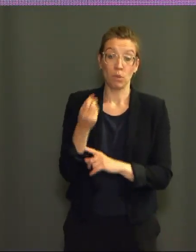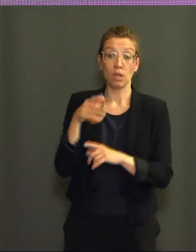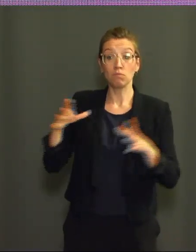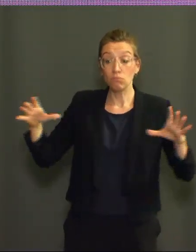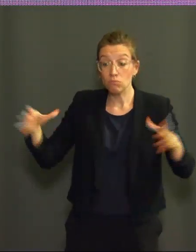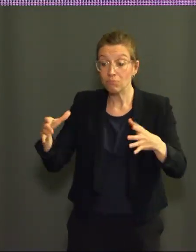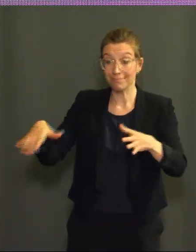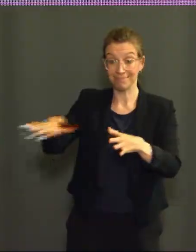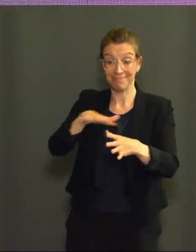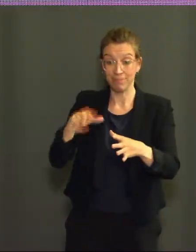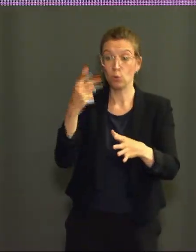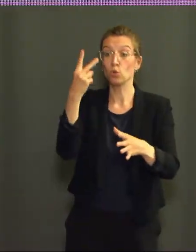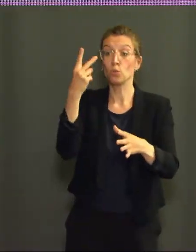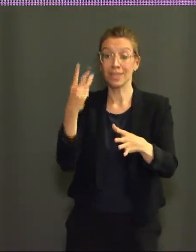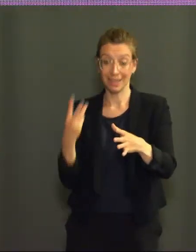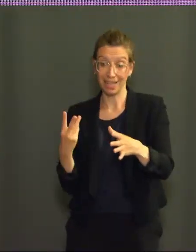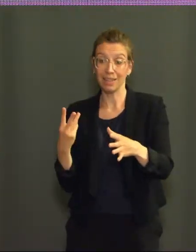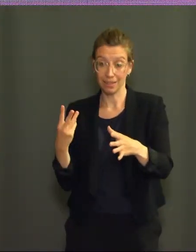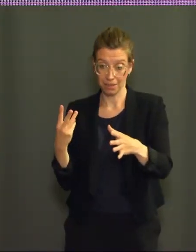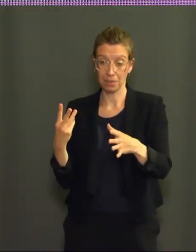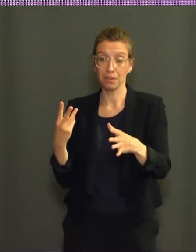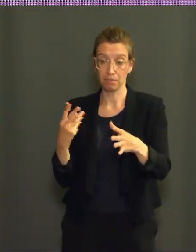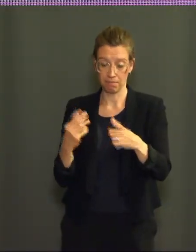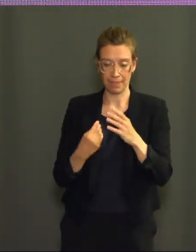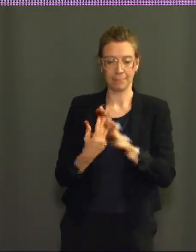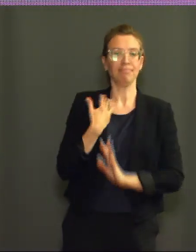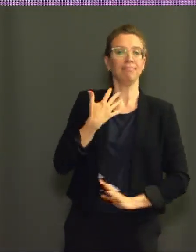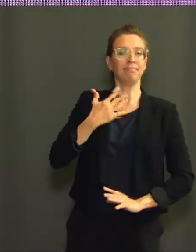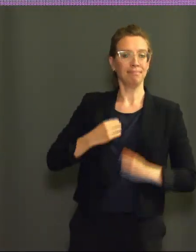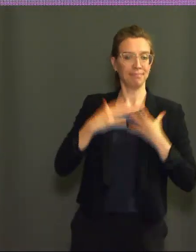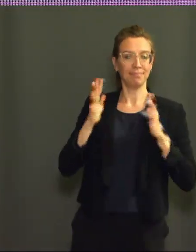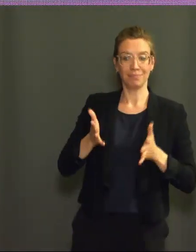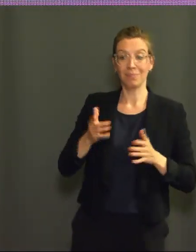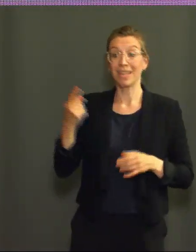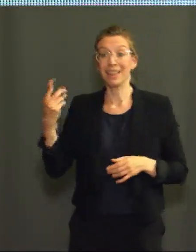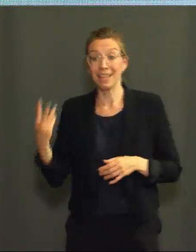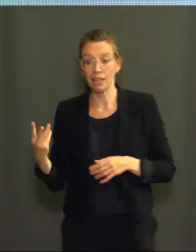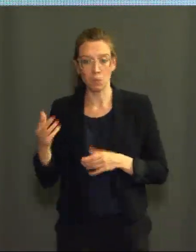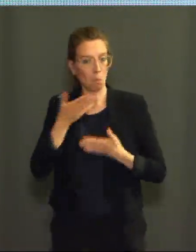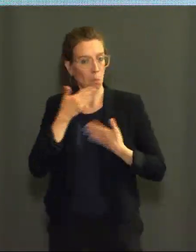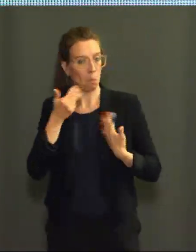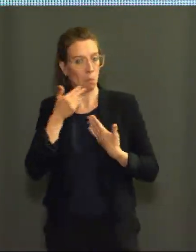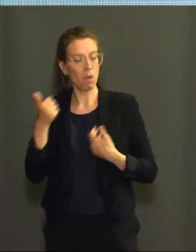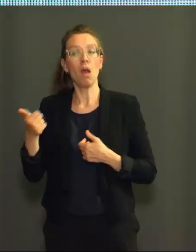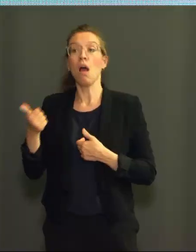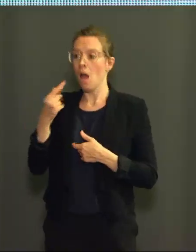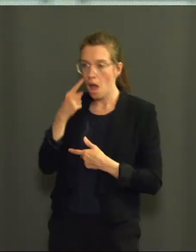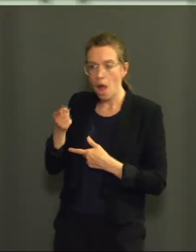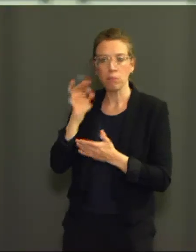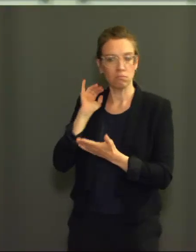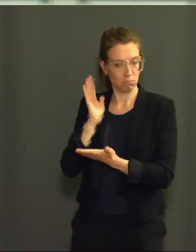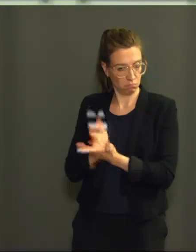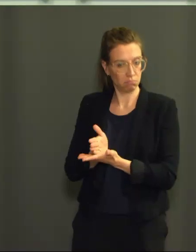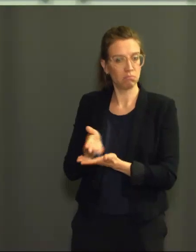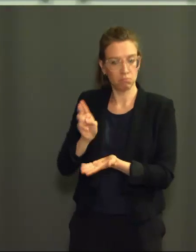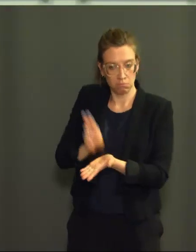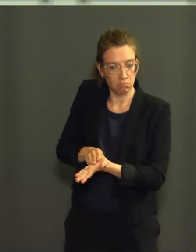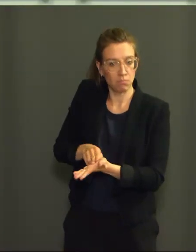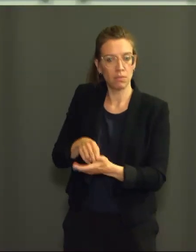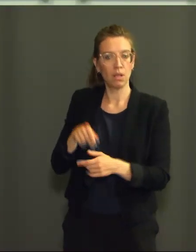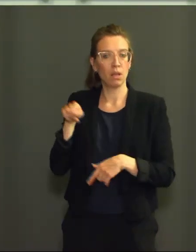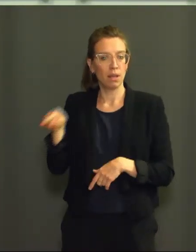worden. En dit is opnieuw een overtuigende aanwijzing voor de werkzaamheid van de vaccins, ook